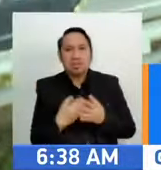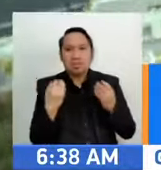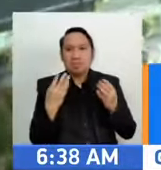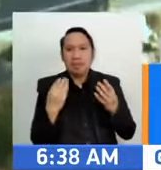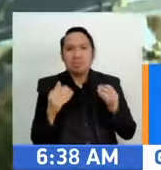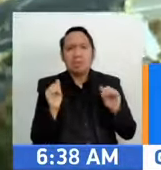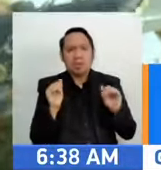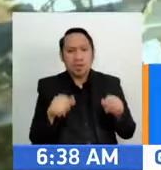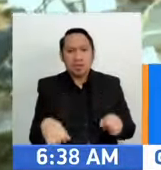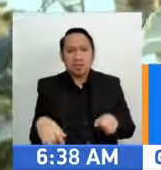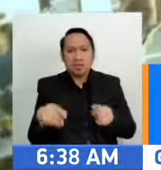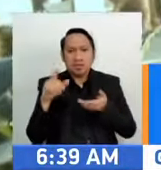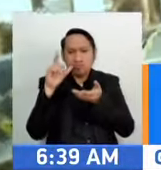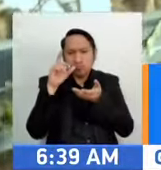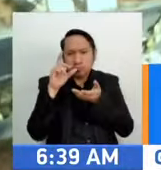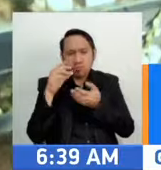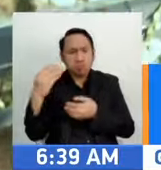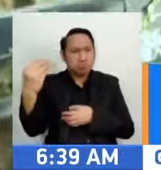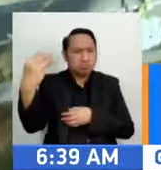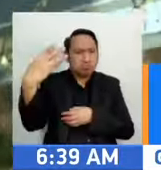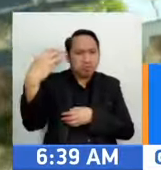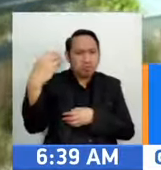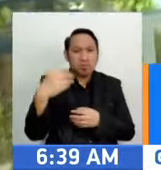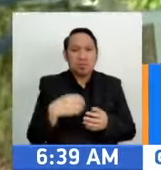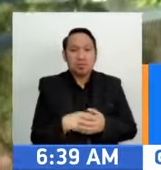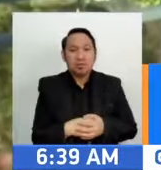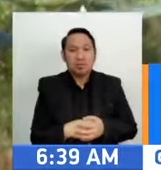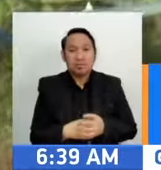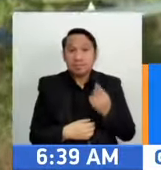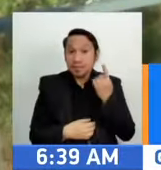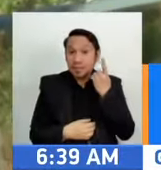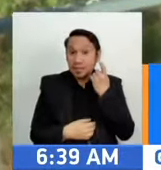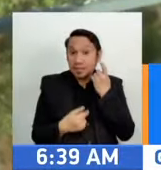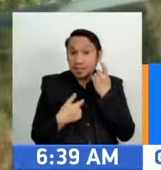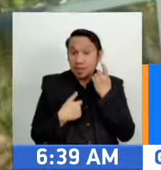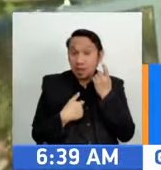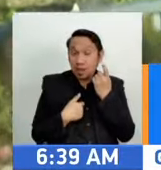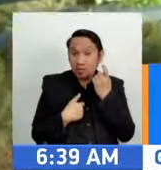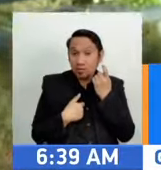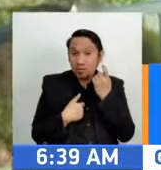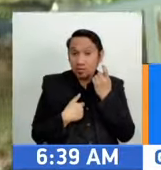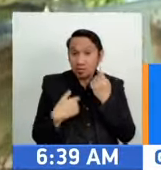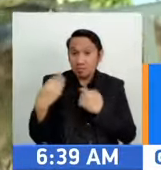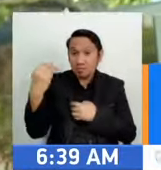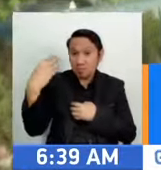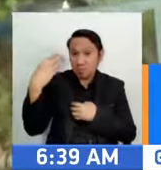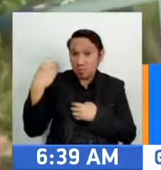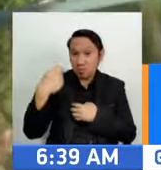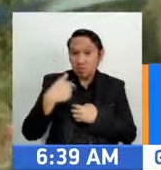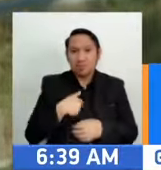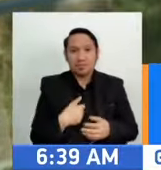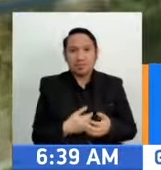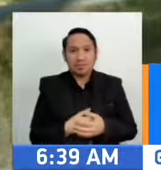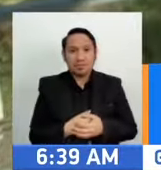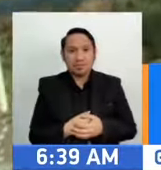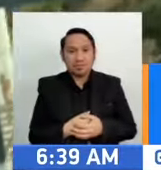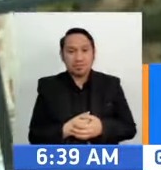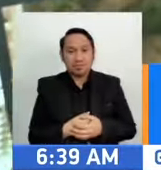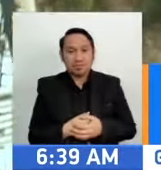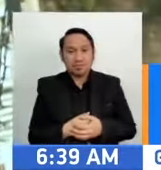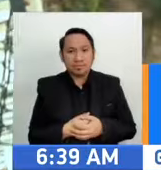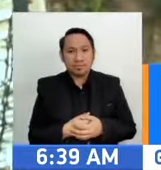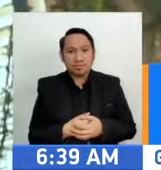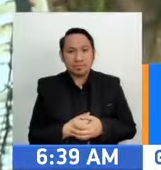Speaking of selfie, Chef, kanina pa ako nagpicture, Chef. Parang puno na ang album ko, Chef. Mukha nga. Oo. So, abangan niyo yung social media ni Shuvi. Buti na